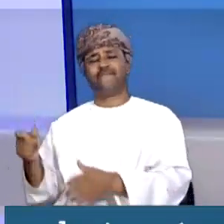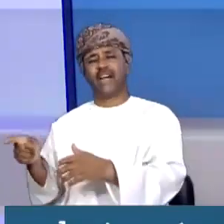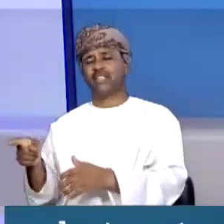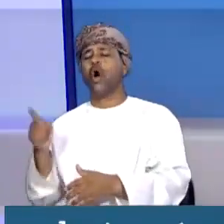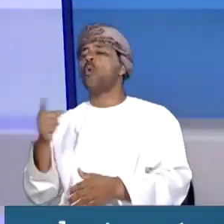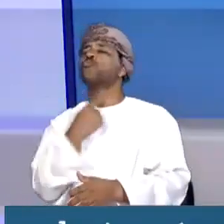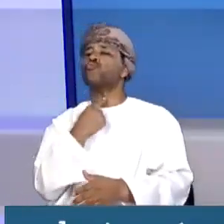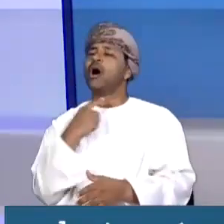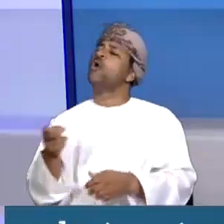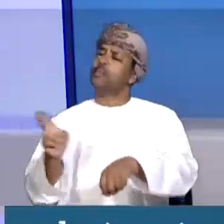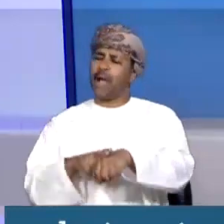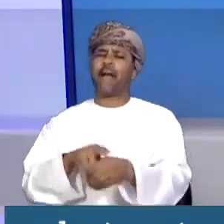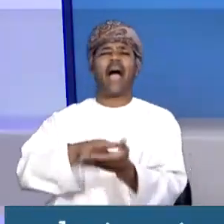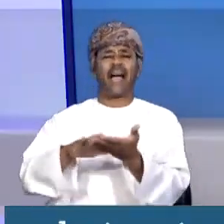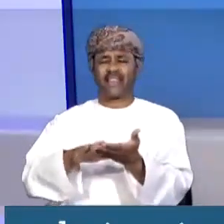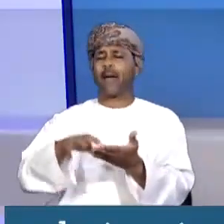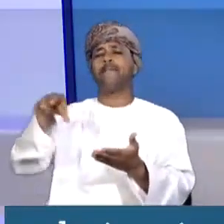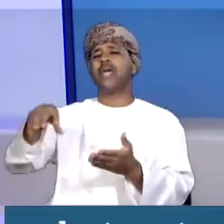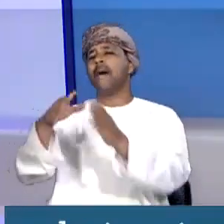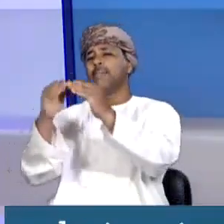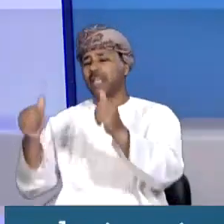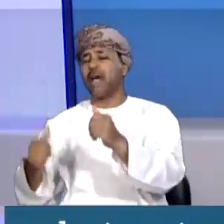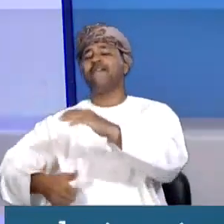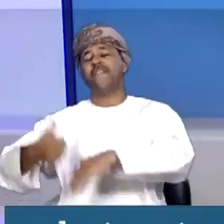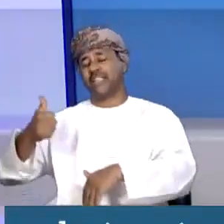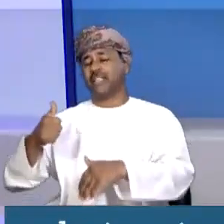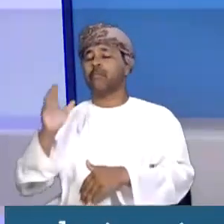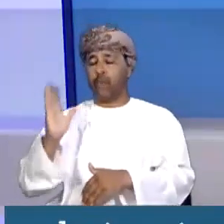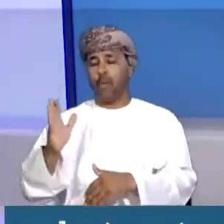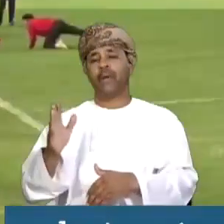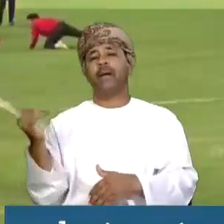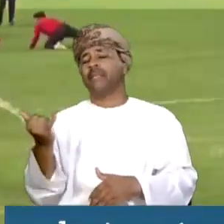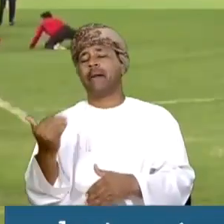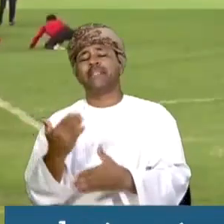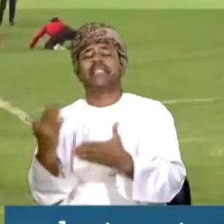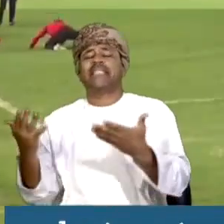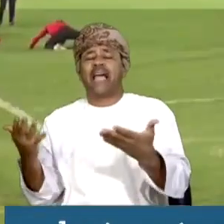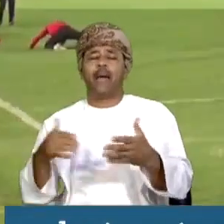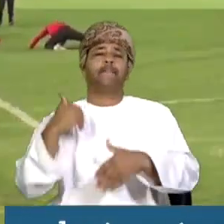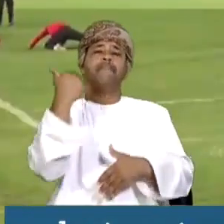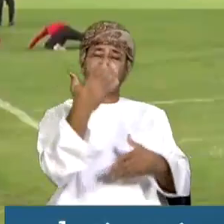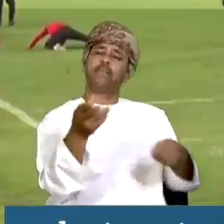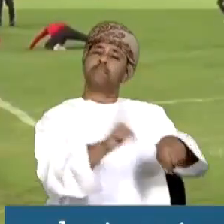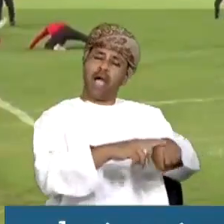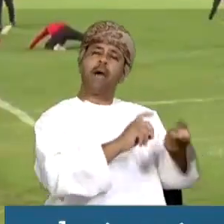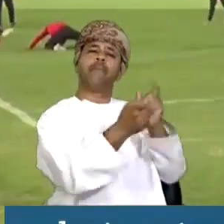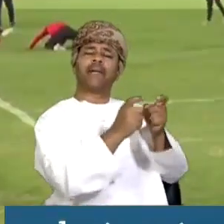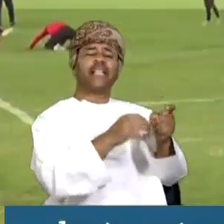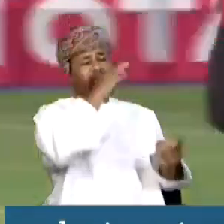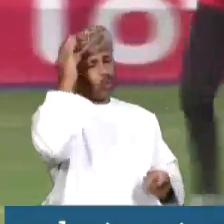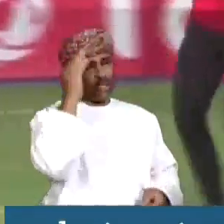يسعى لاستغلال عاملي الأرض والجمهور لتحقيق نتيجة إيجابية تسهل مهمته في لقاء العودة